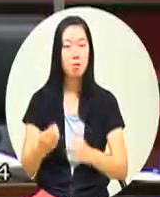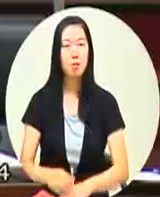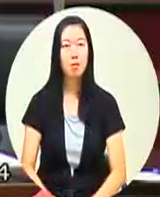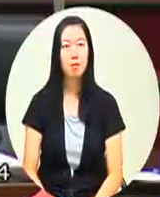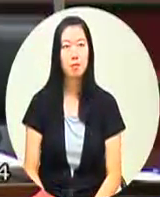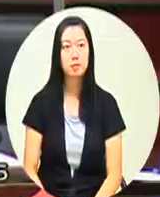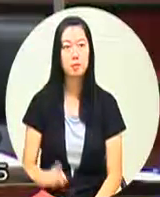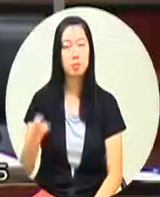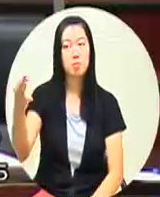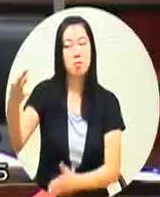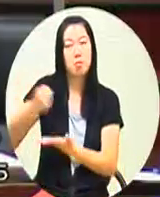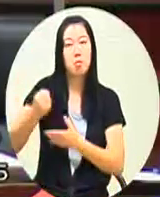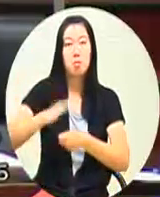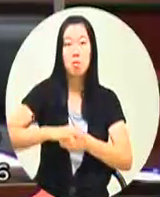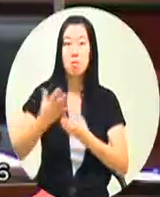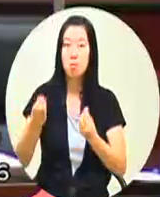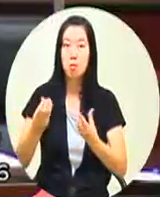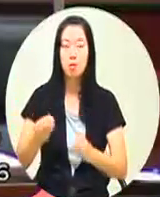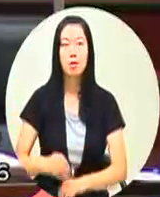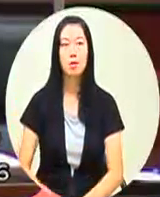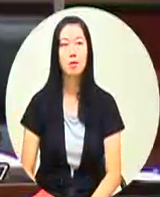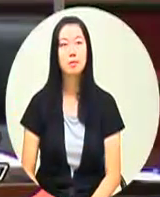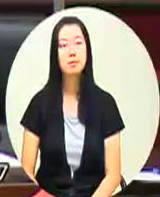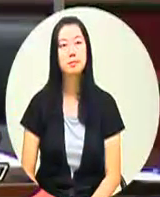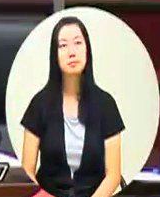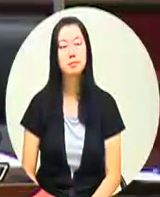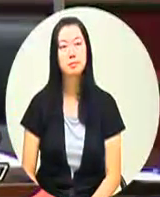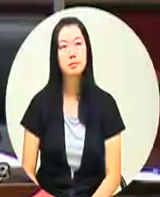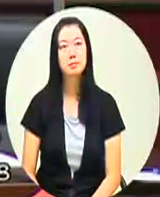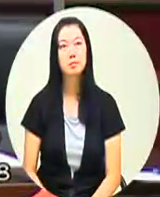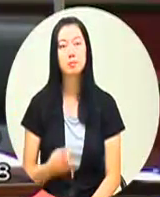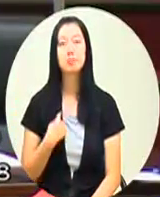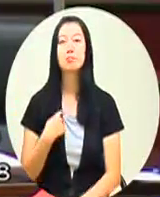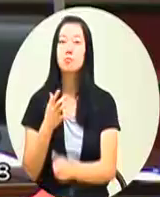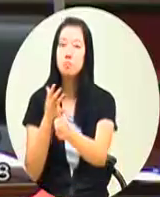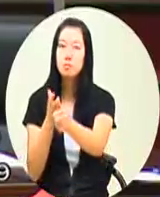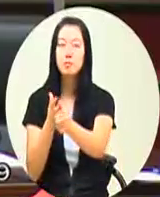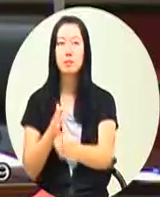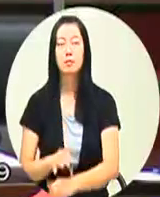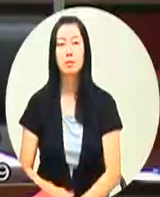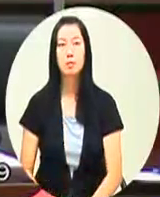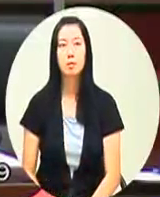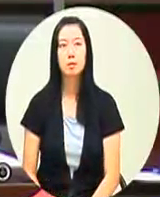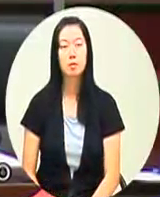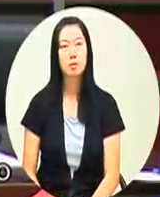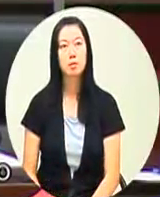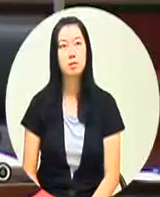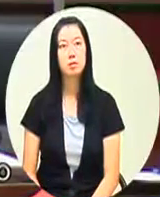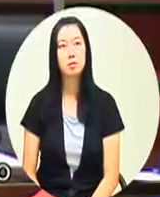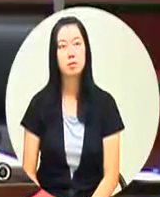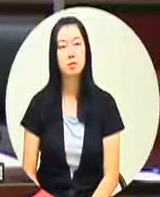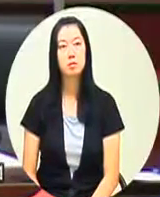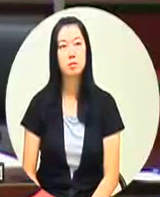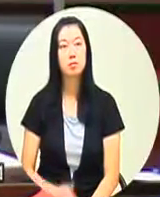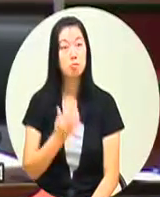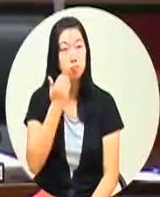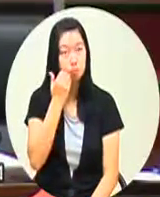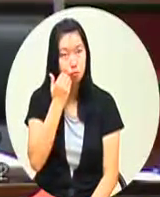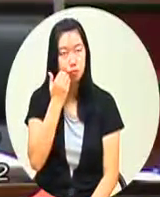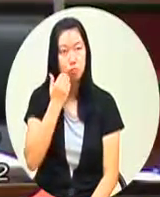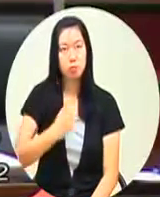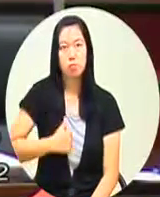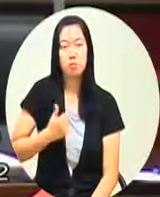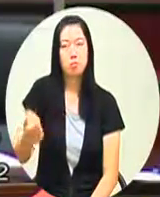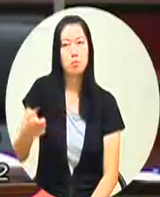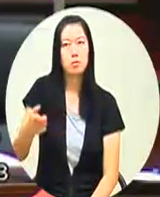啊，他也没有领补偿金。我倒是来请教局长一下，如果当初确实是不